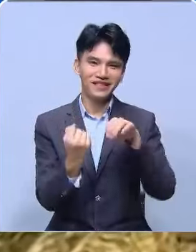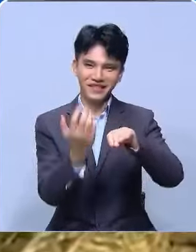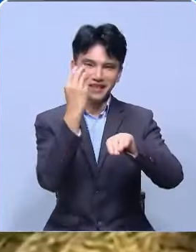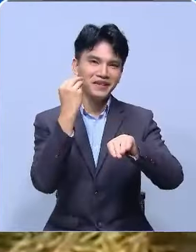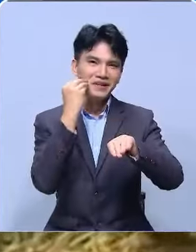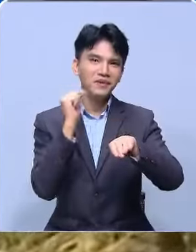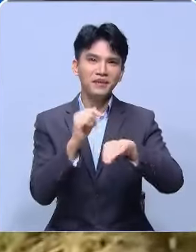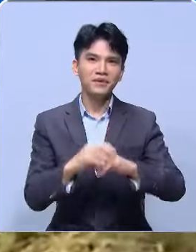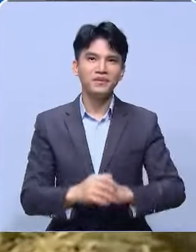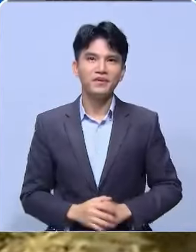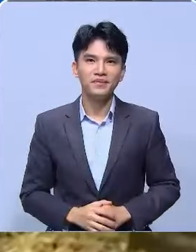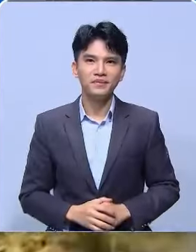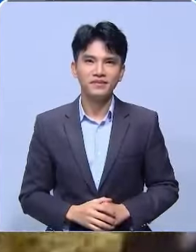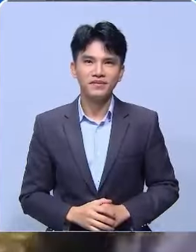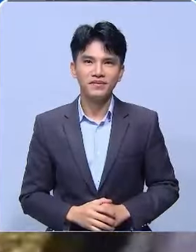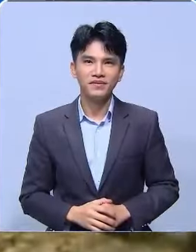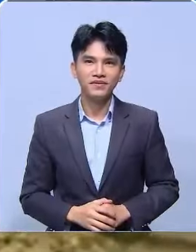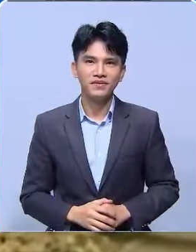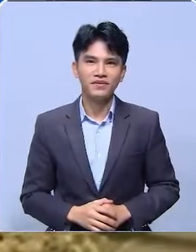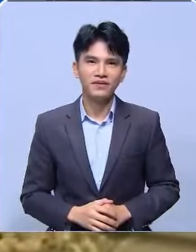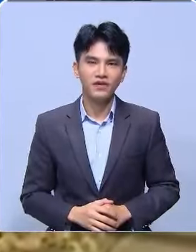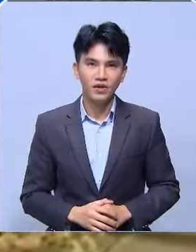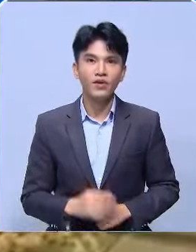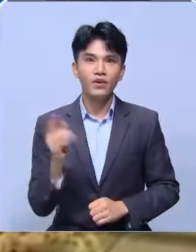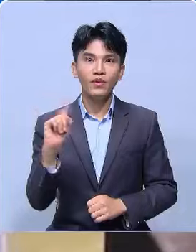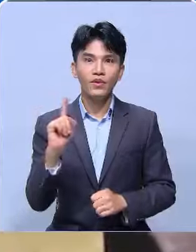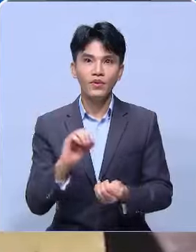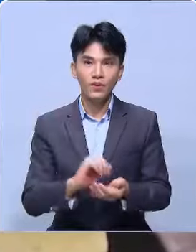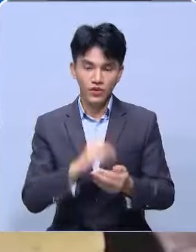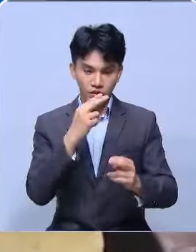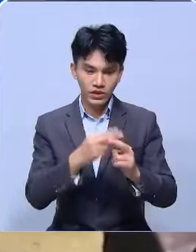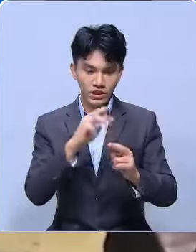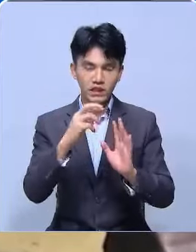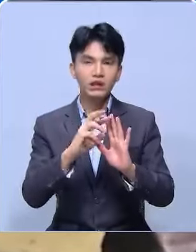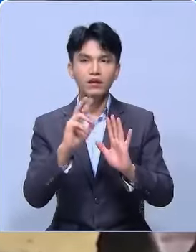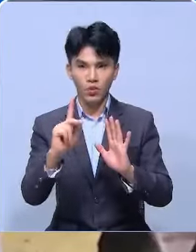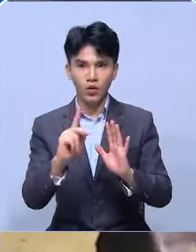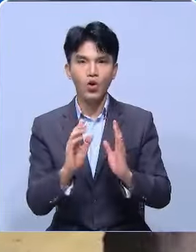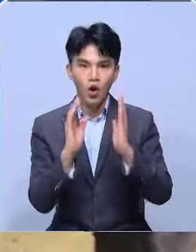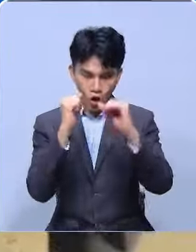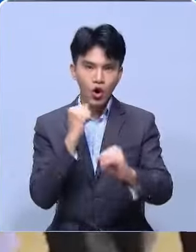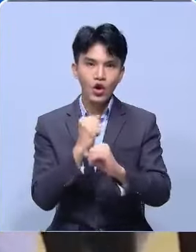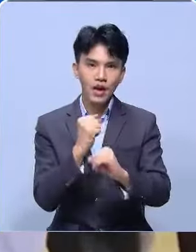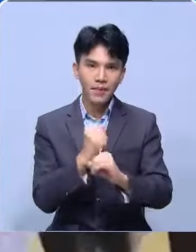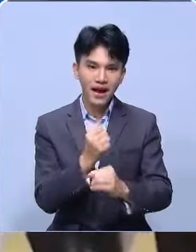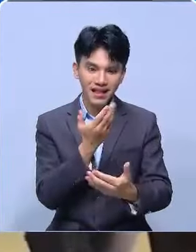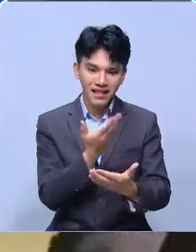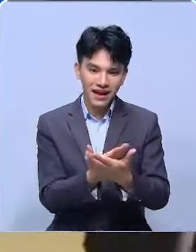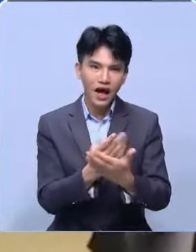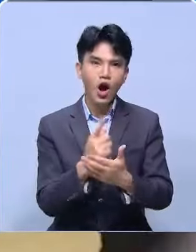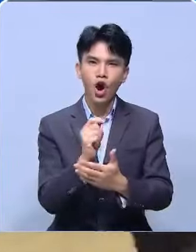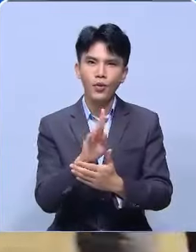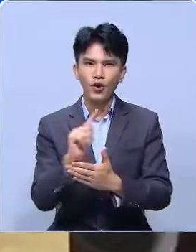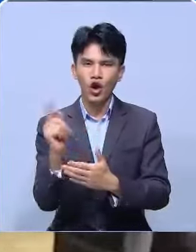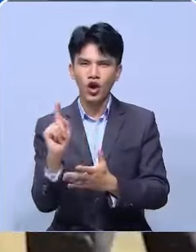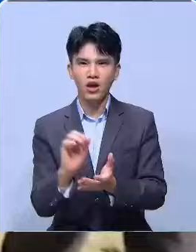ริมทางเป็นคูน้ำแล้วก็สวนมะพร้าวเจ้าของรถนะคะคือนางสาวมุกมณีเป็นเจ้าหน้าที่ฝ่ายการเงินอบต.บางแก้วเจ้าตัวเข